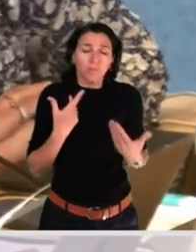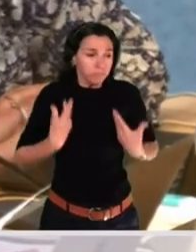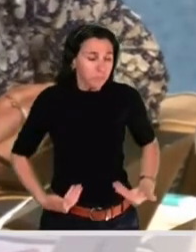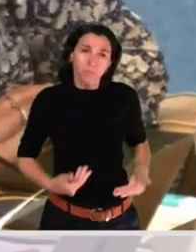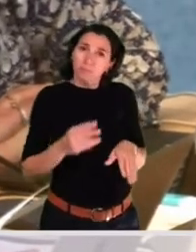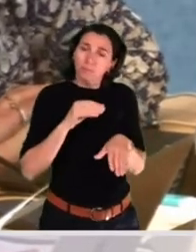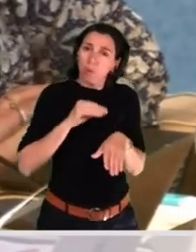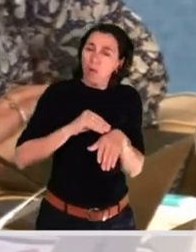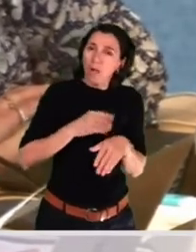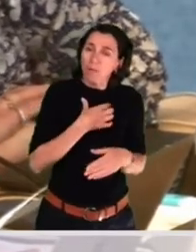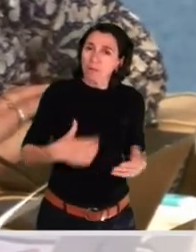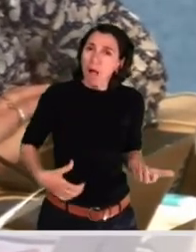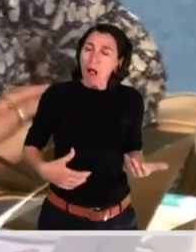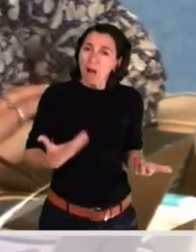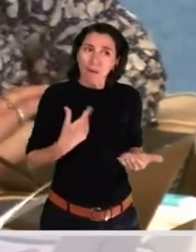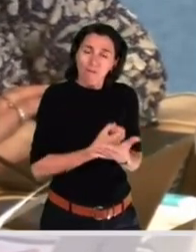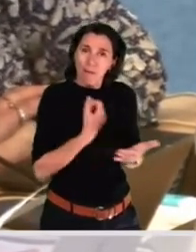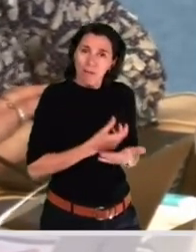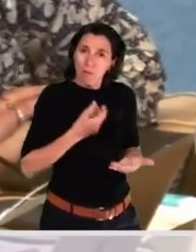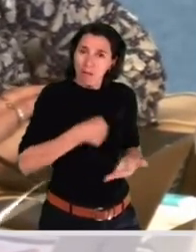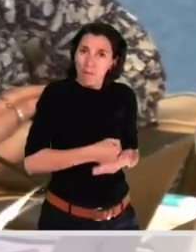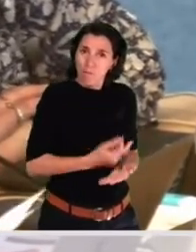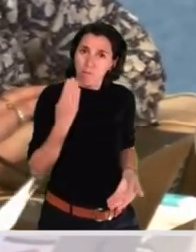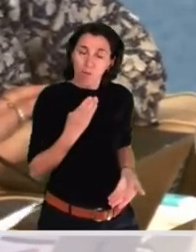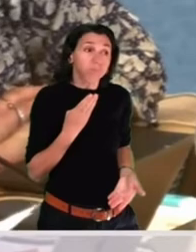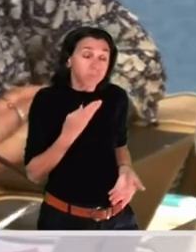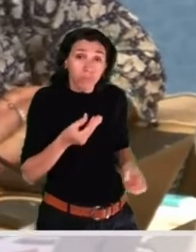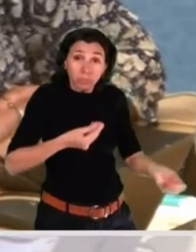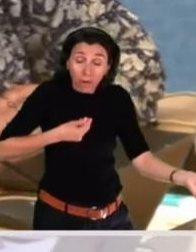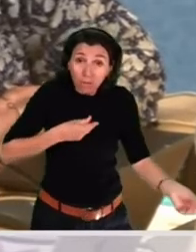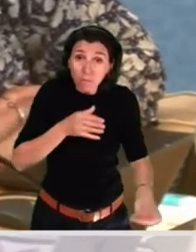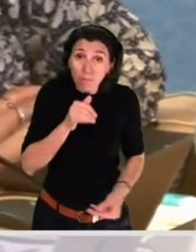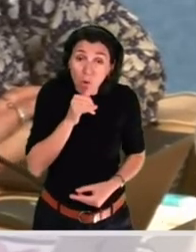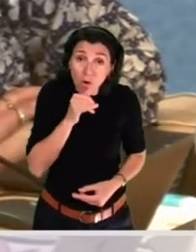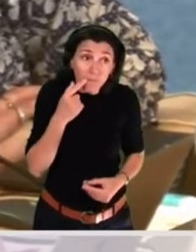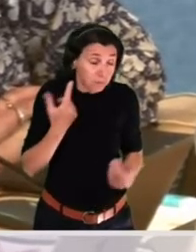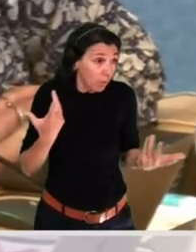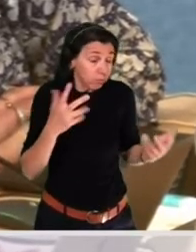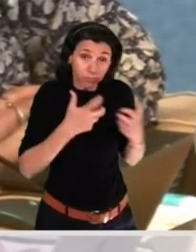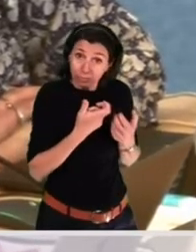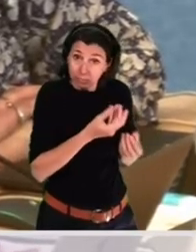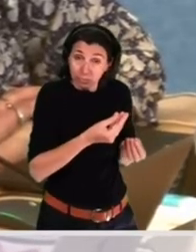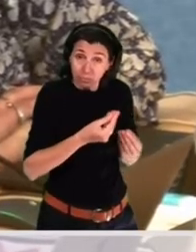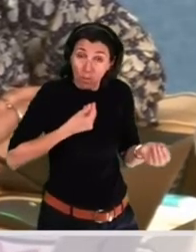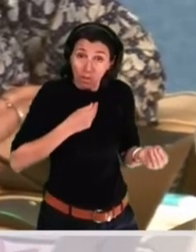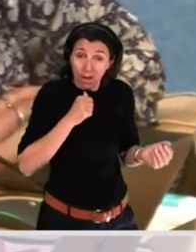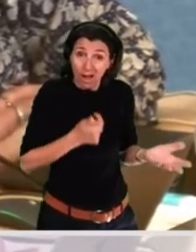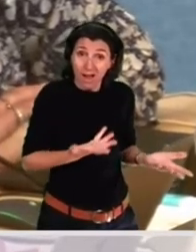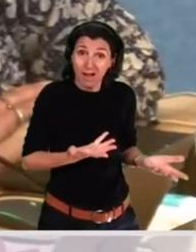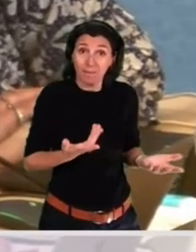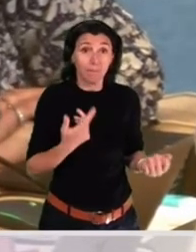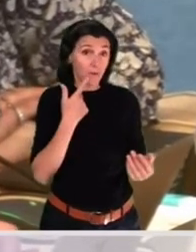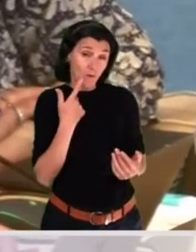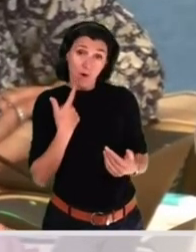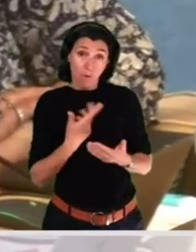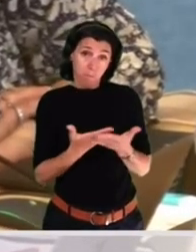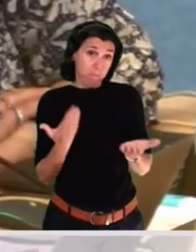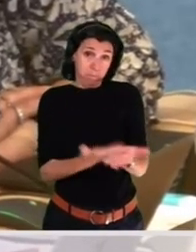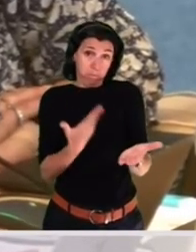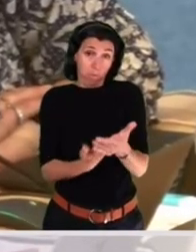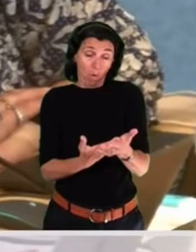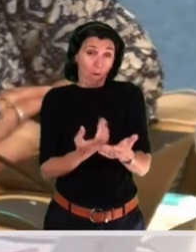municipal de base, et je ne l'ai toujours pas. Je voudrais dire ici que vous méprisez autant les conseillers municipaux que